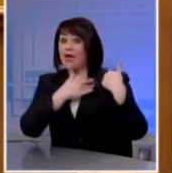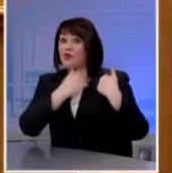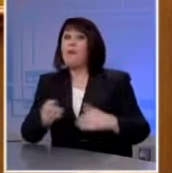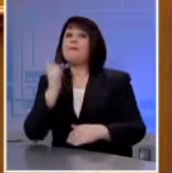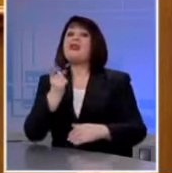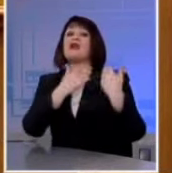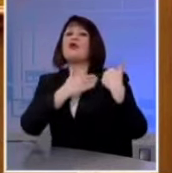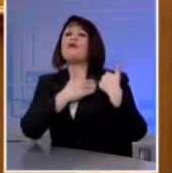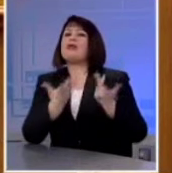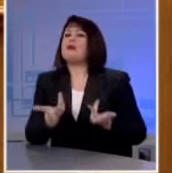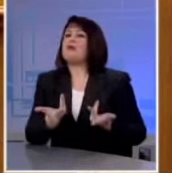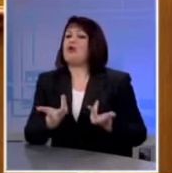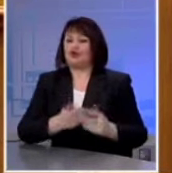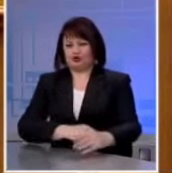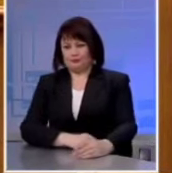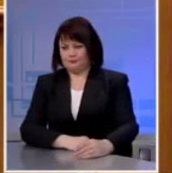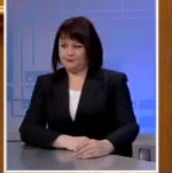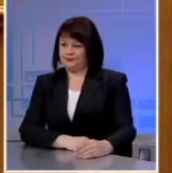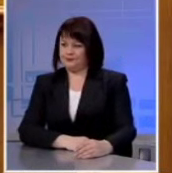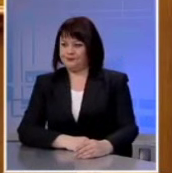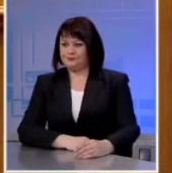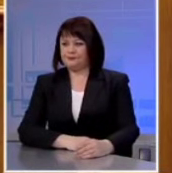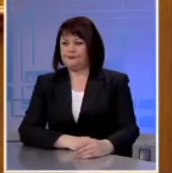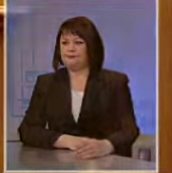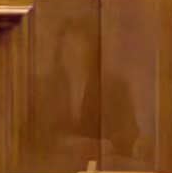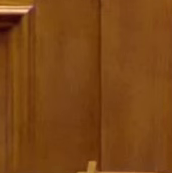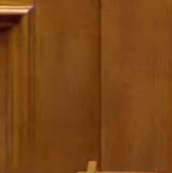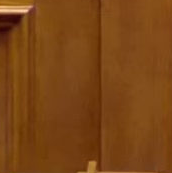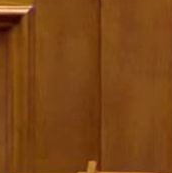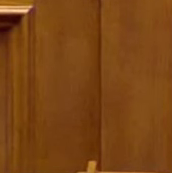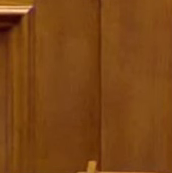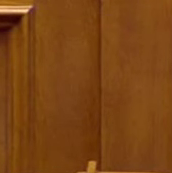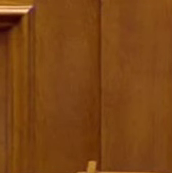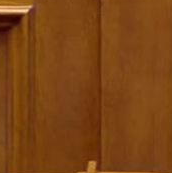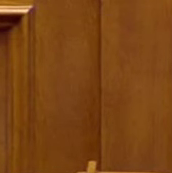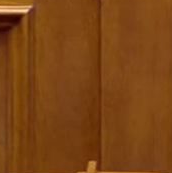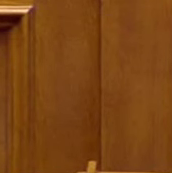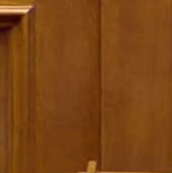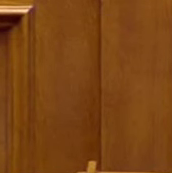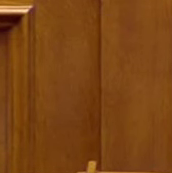εξουσία? Ας τους απαριθμίσω. Ο εισαγγελέας του